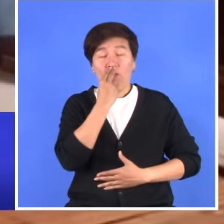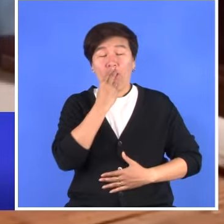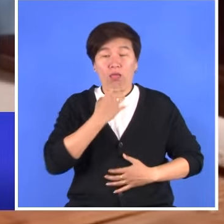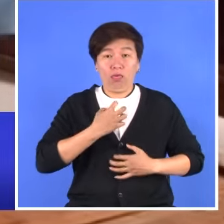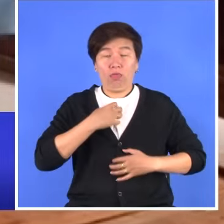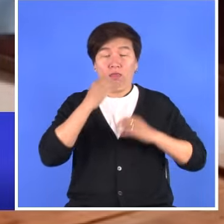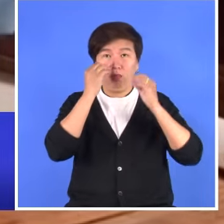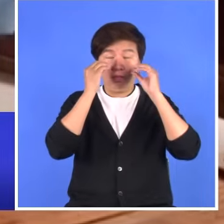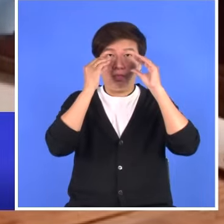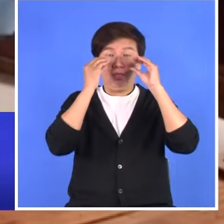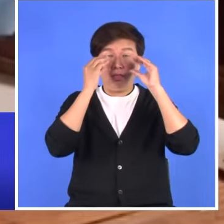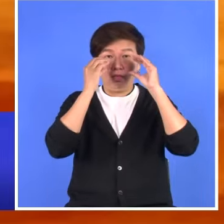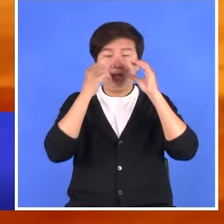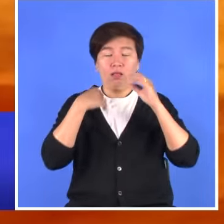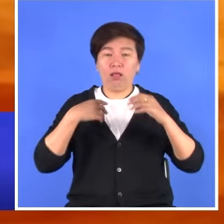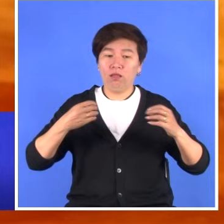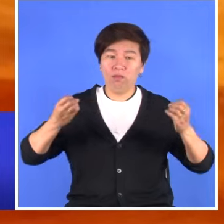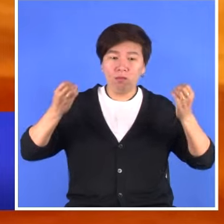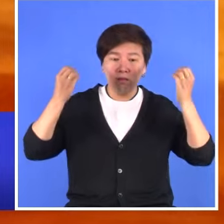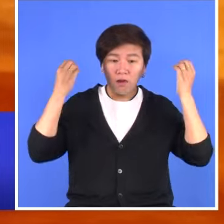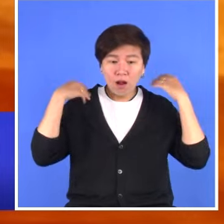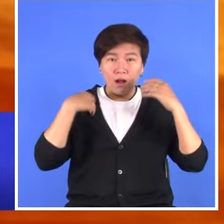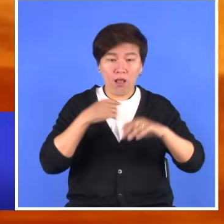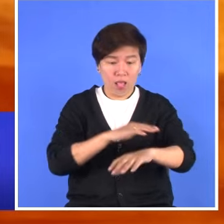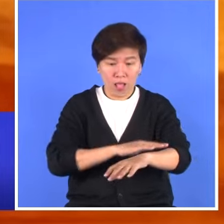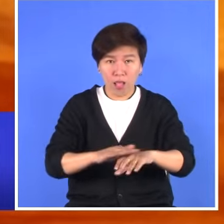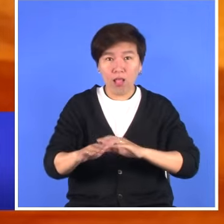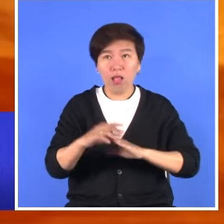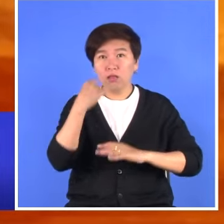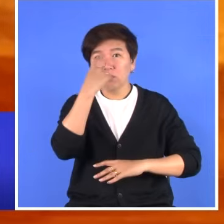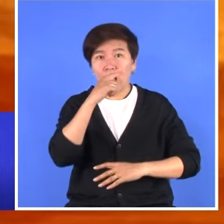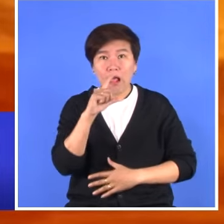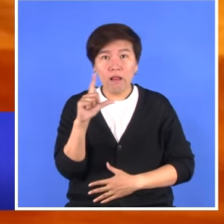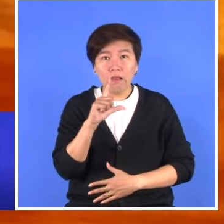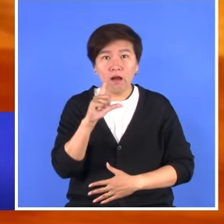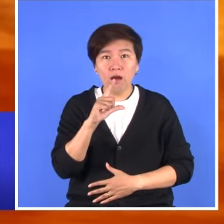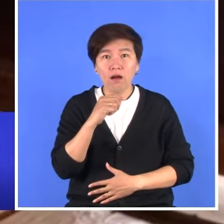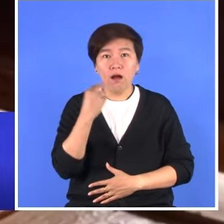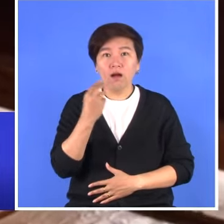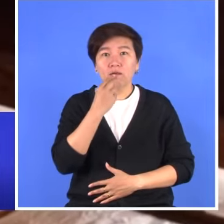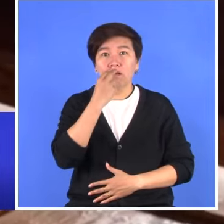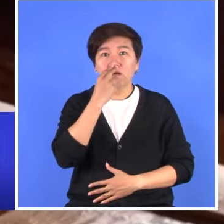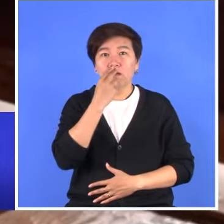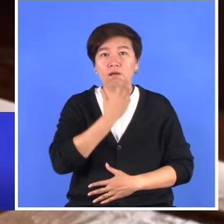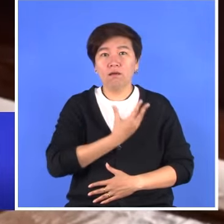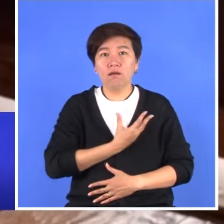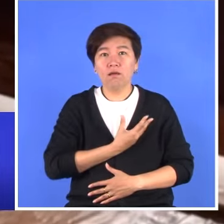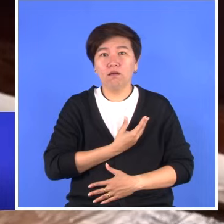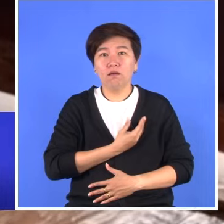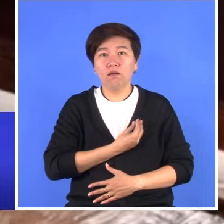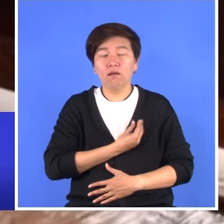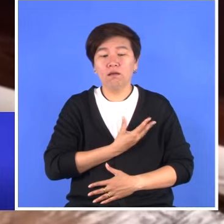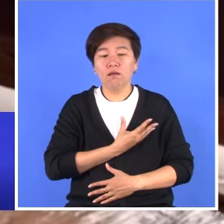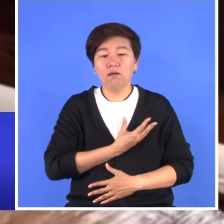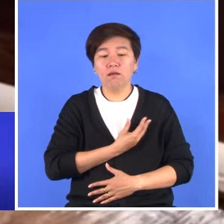มือเท้าอ่อนระทวยร่างกายเหลืองซีดแล้วก็หายใจแผ่วจนสิ้นลมไปหลังจากนั้นผ่านไปเกือบ 1ช่วโมงลูกสาว